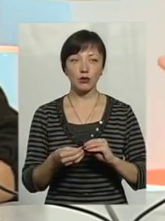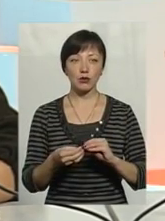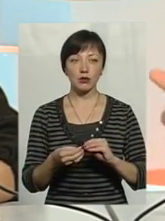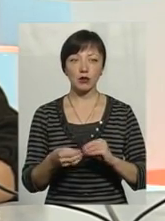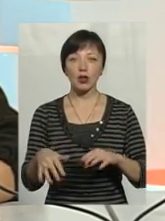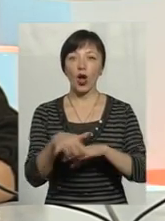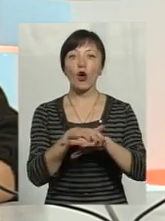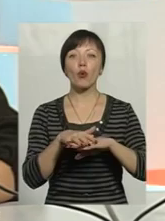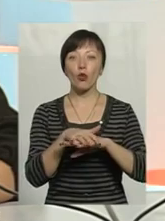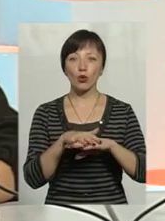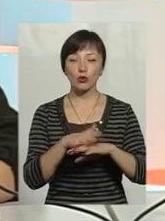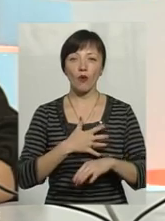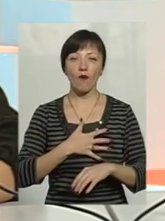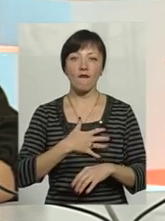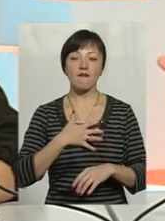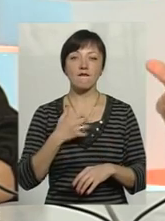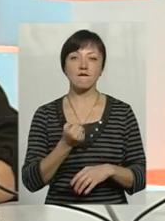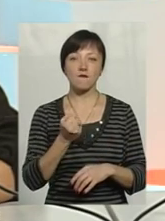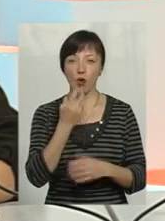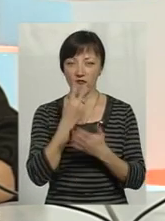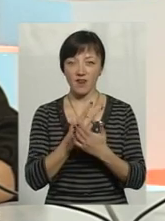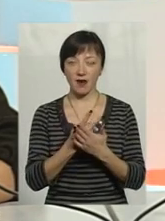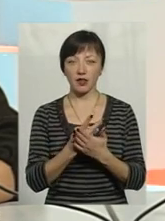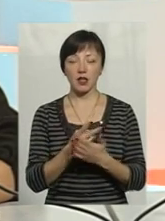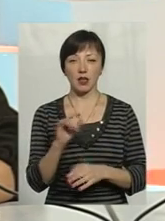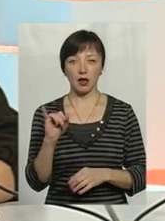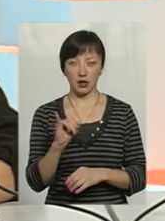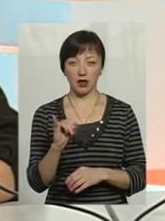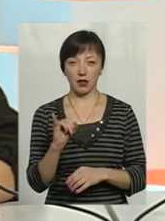загального народного волевиявлення. І знаєте,